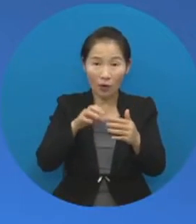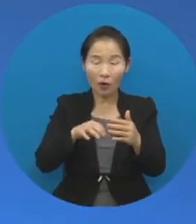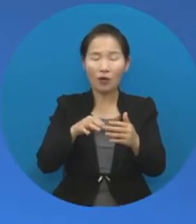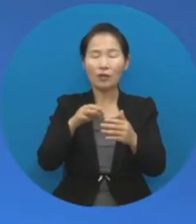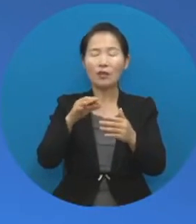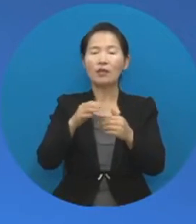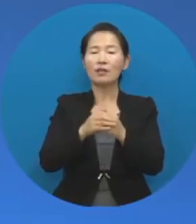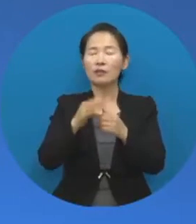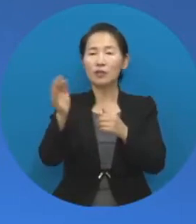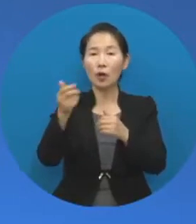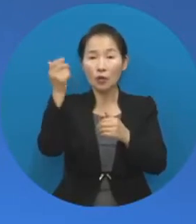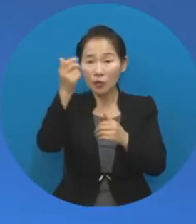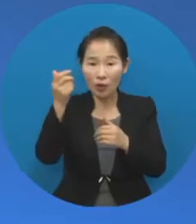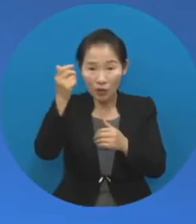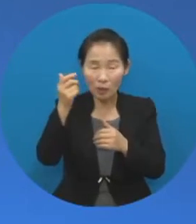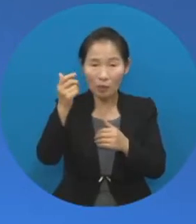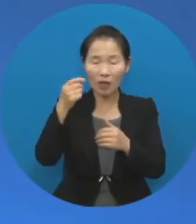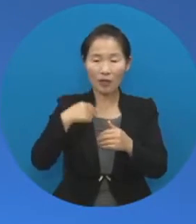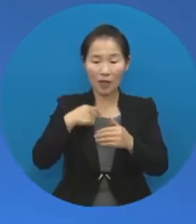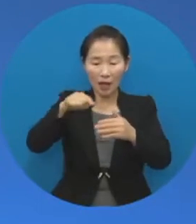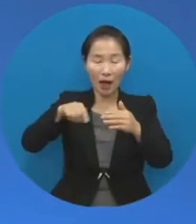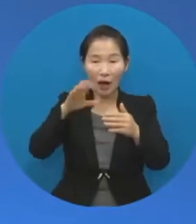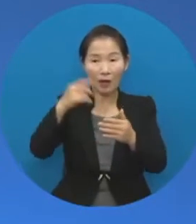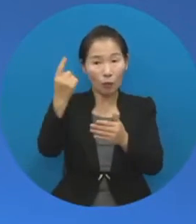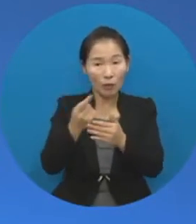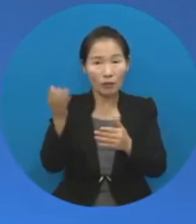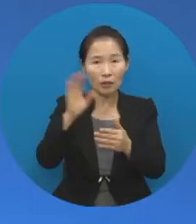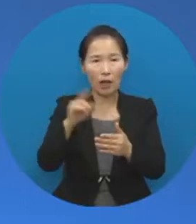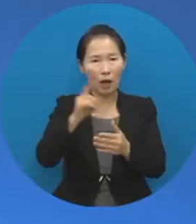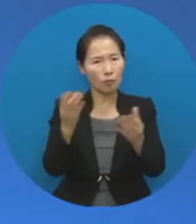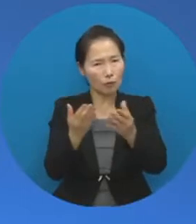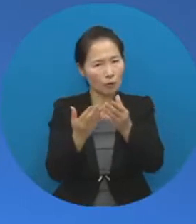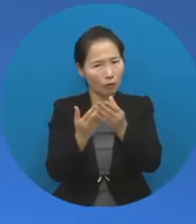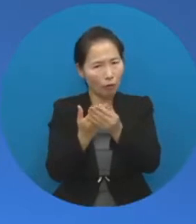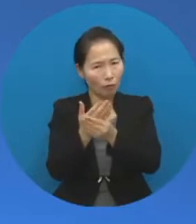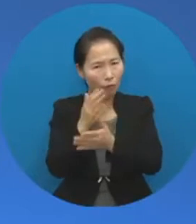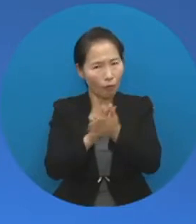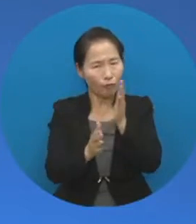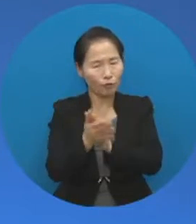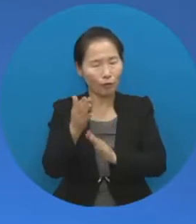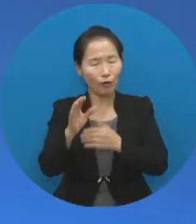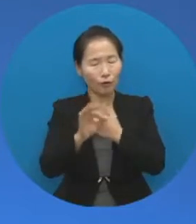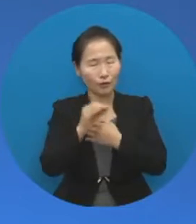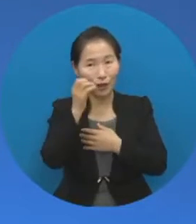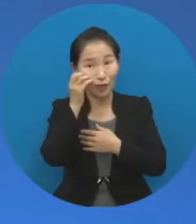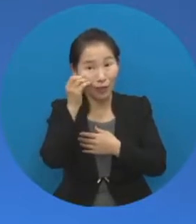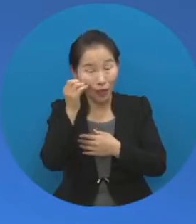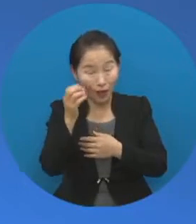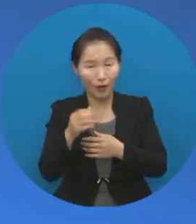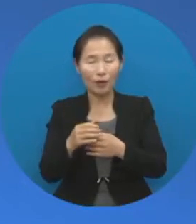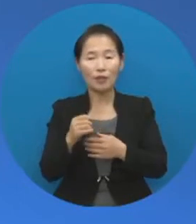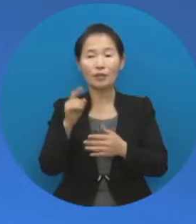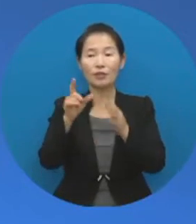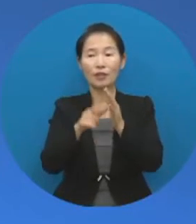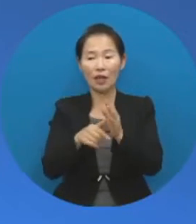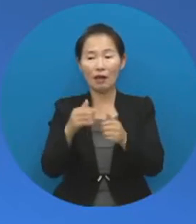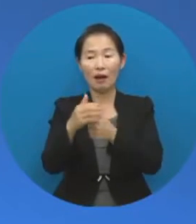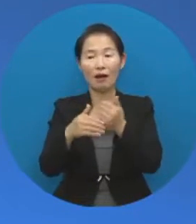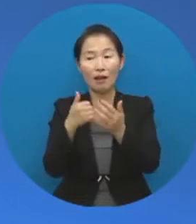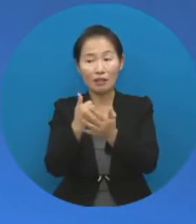오셨는데 아무 일도 일어나지 않을 일 없잖아요. 근데 저에게 하나님이 음성이 들리는